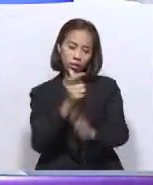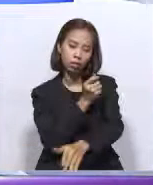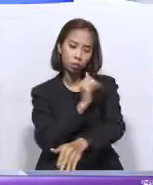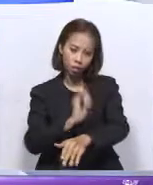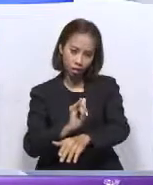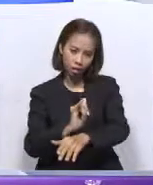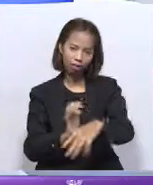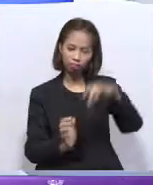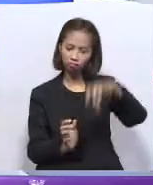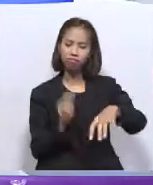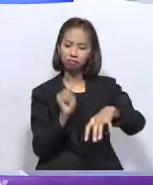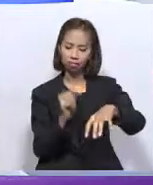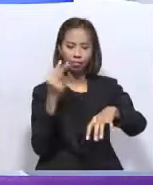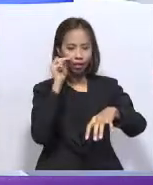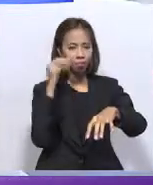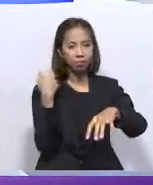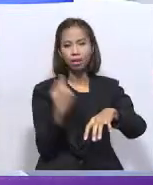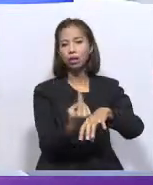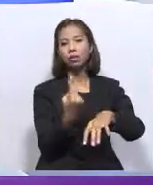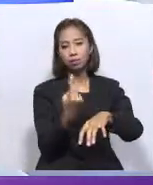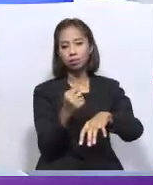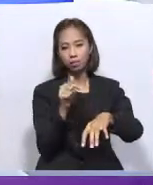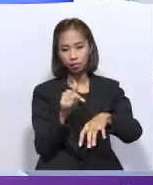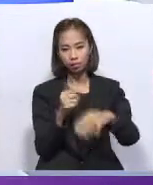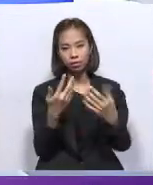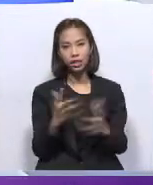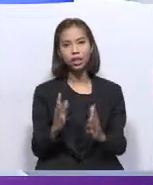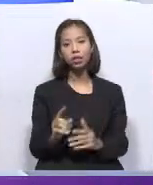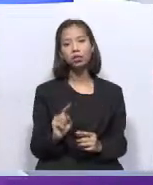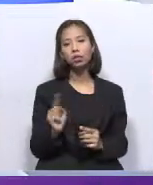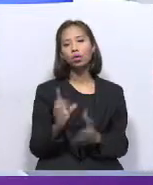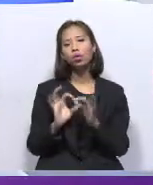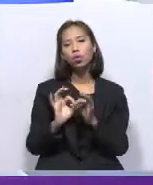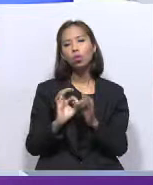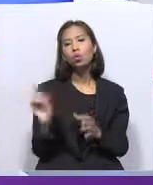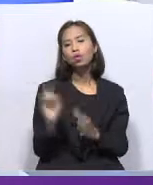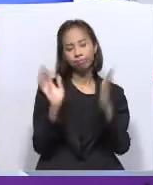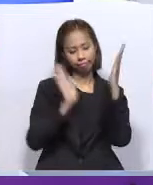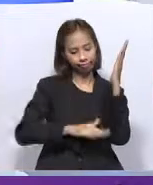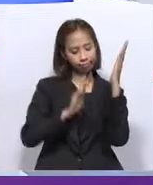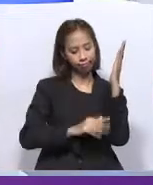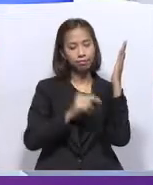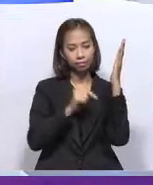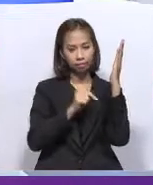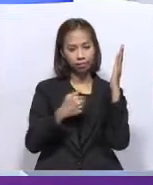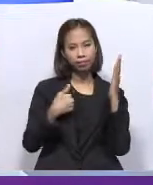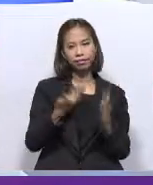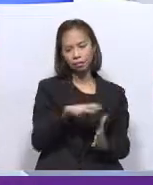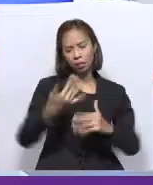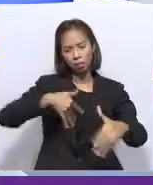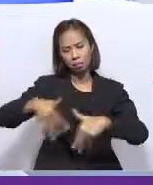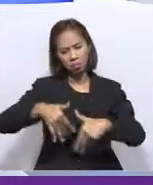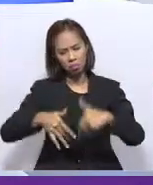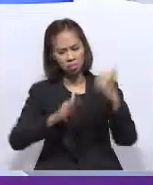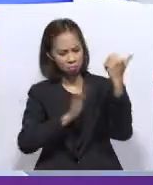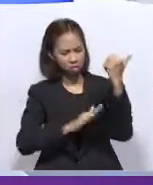าก็คือทุ่งโพพยานั่นเองนะคะส่วนในพื้นที่ที่น่าเป็นห่วงอีก1พื้นที่คือภาคใต้หลายคนเป็นกังวลพี่น้องชาว